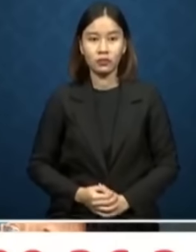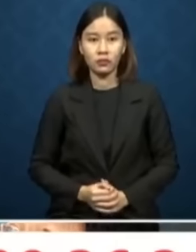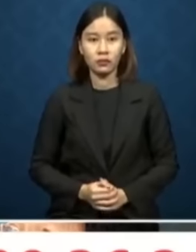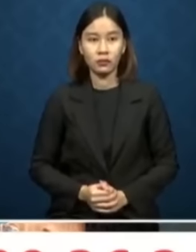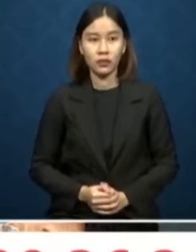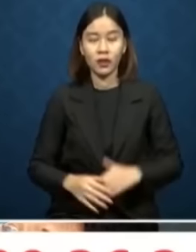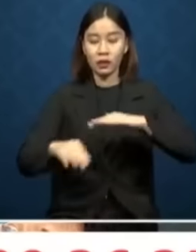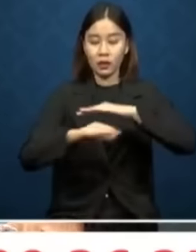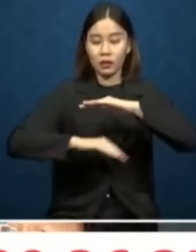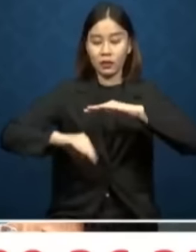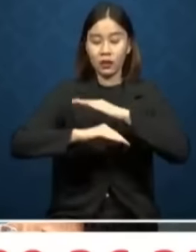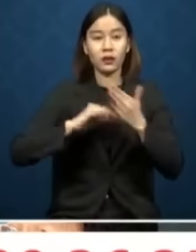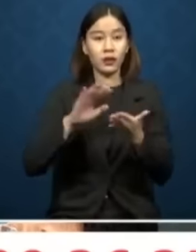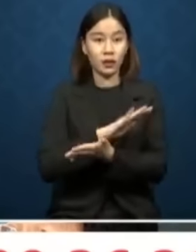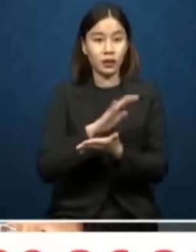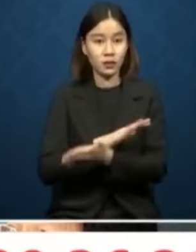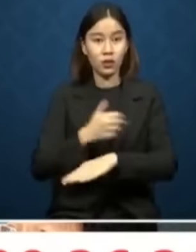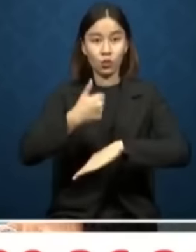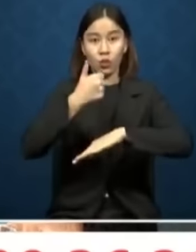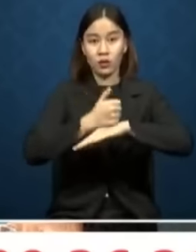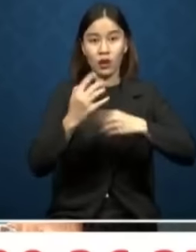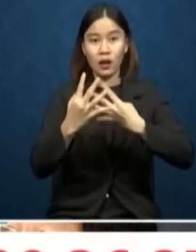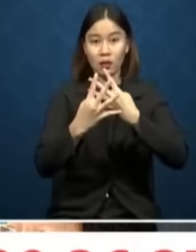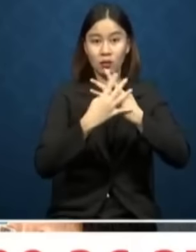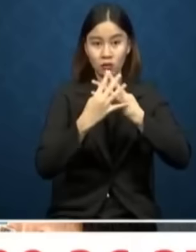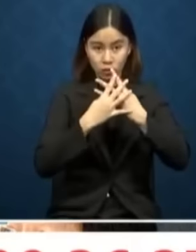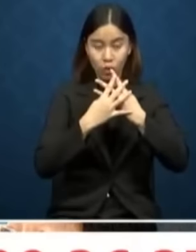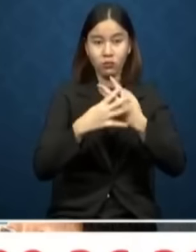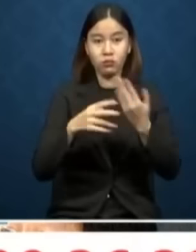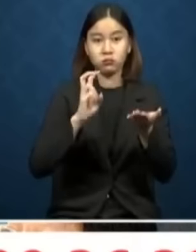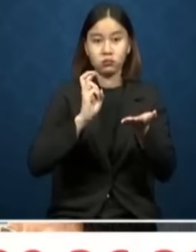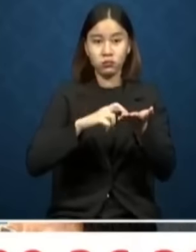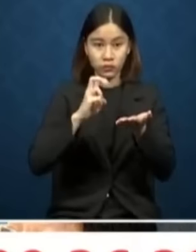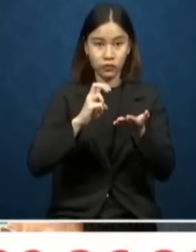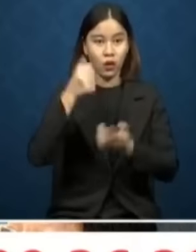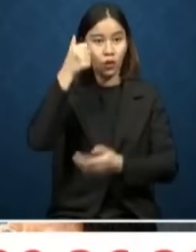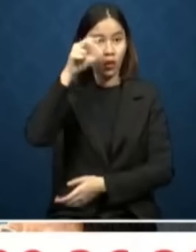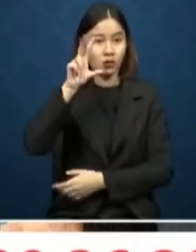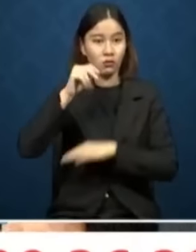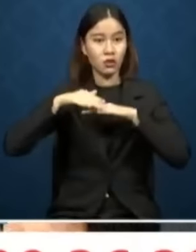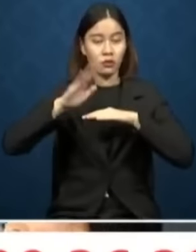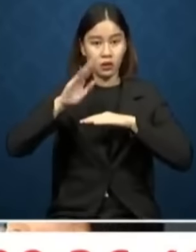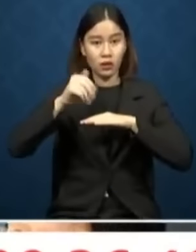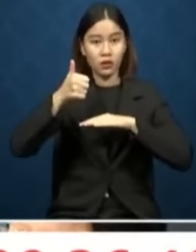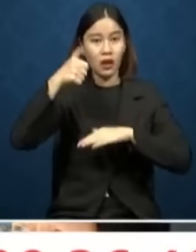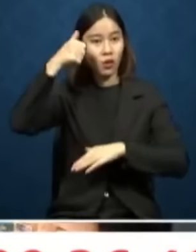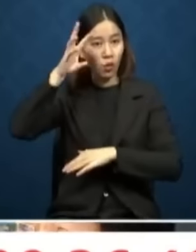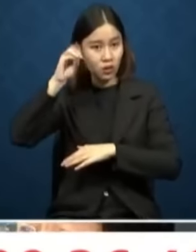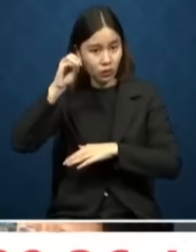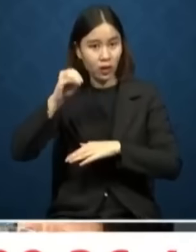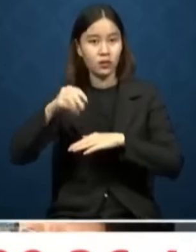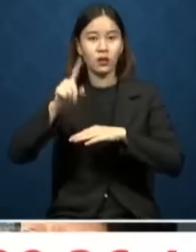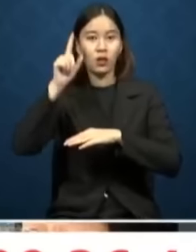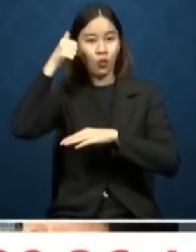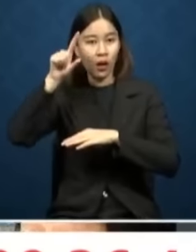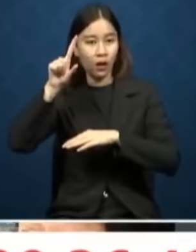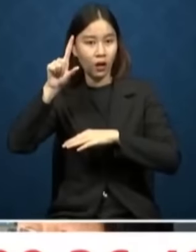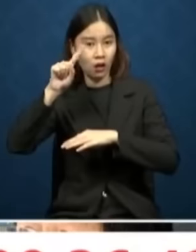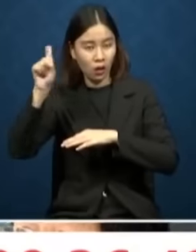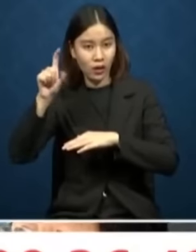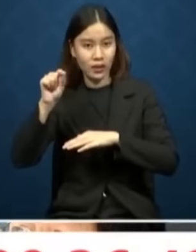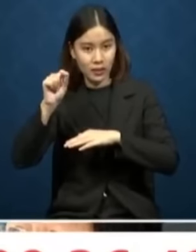หลักฐานเอกสารที่ผู้บัญชาการเรือนจำอนุมัติให้เกิน30วัน60วันและ120วันประกอบความ